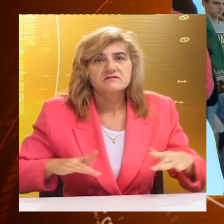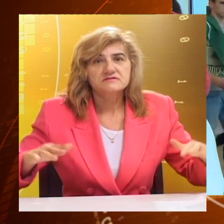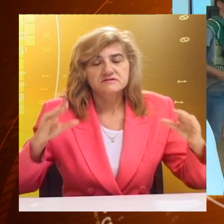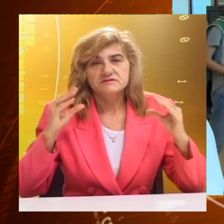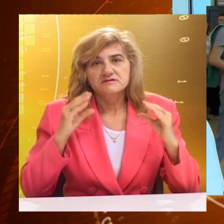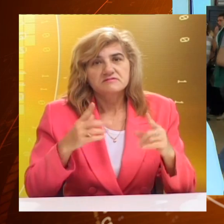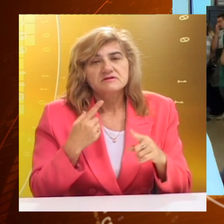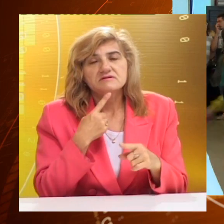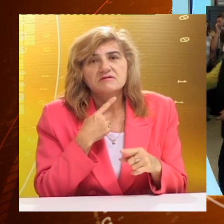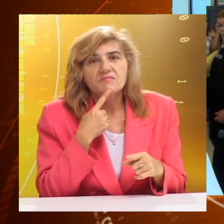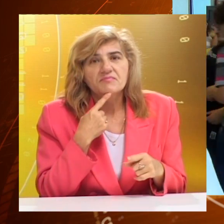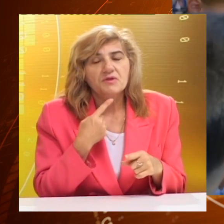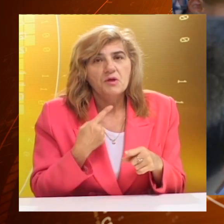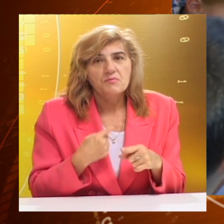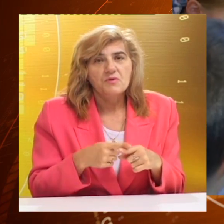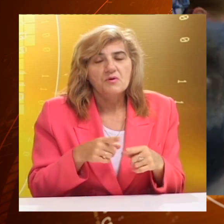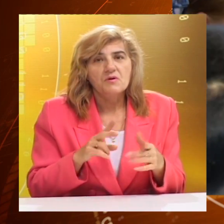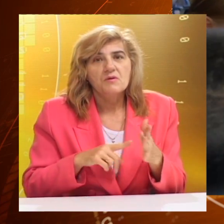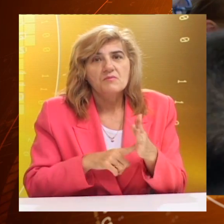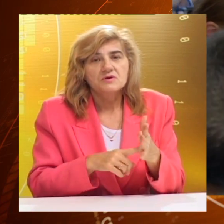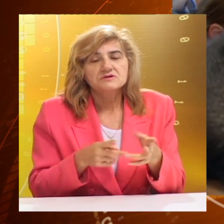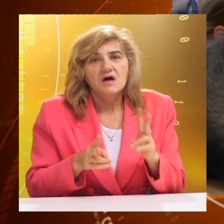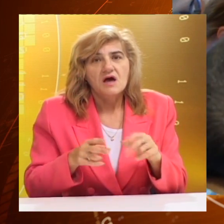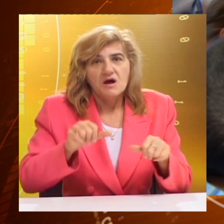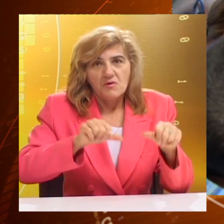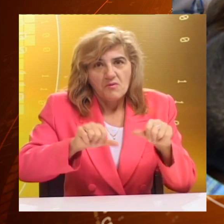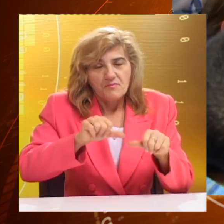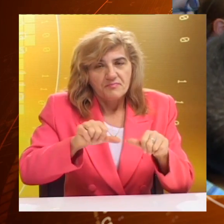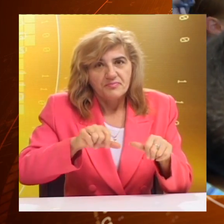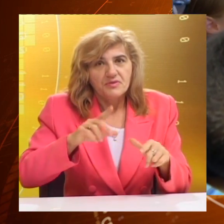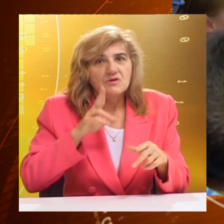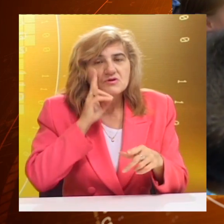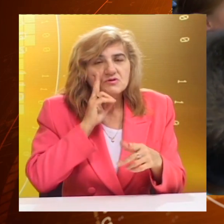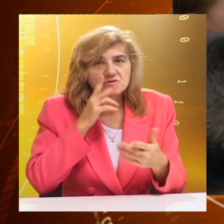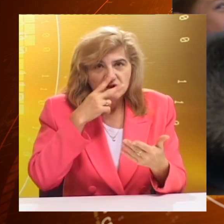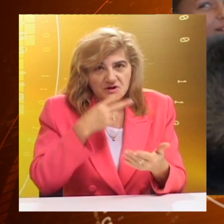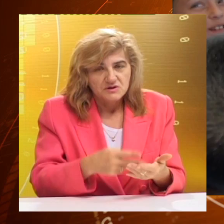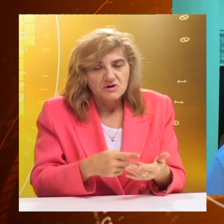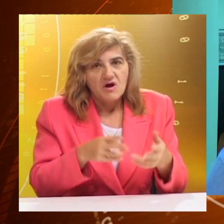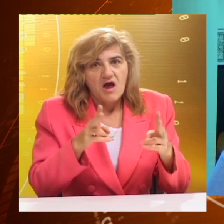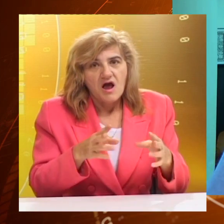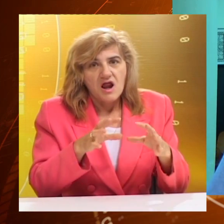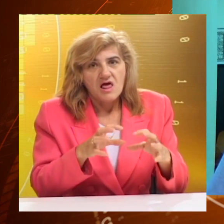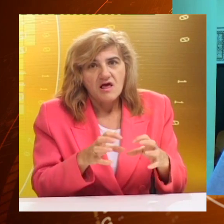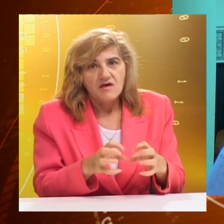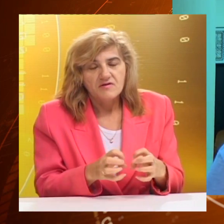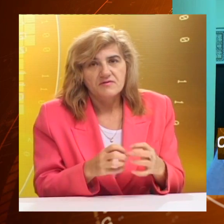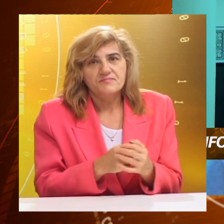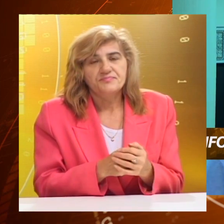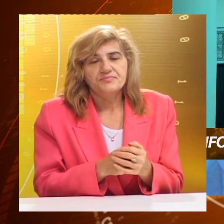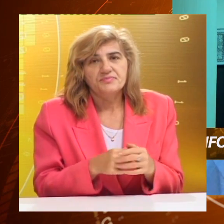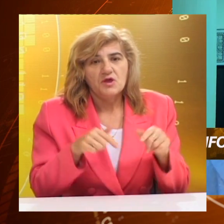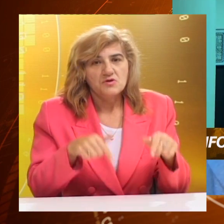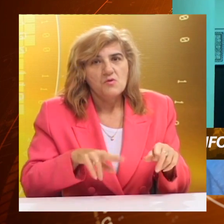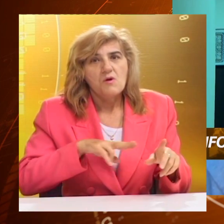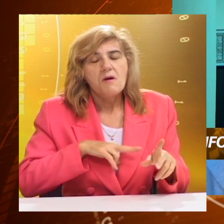je štand na kom se vršio eksperiment kojim se dokazivala uloga operacije hlađenja u procesu proizvodnje čokolade. Na našem štandu, kao što ste vidjeli,